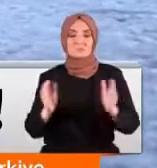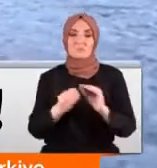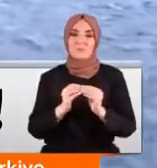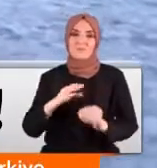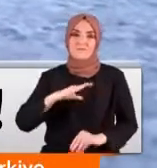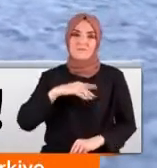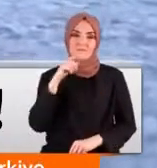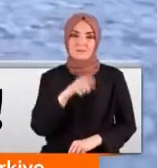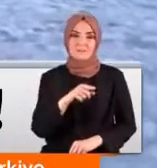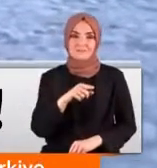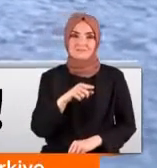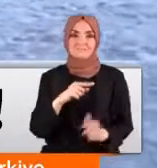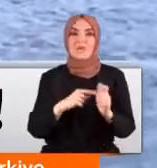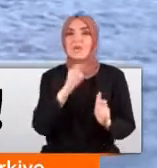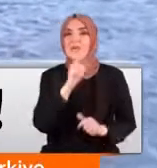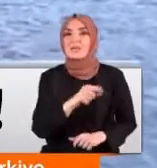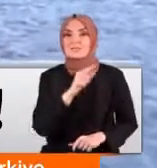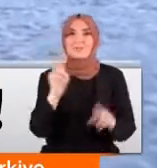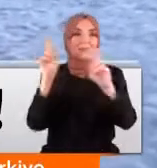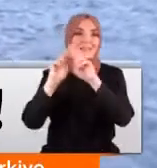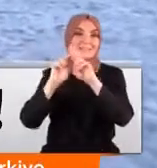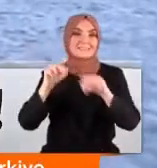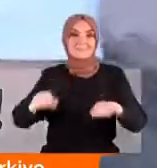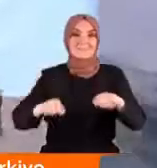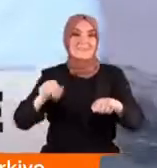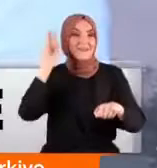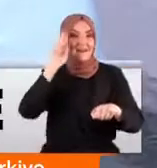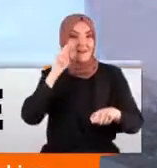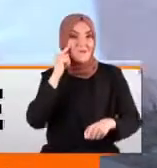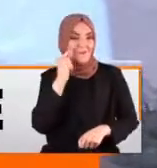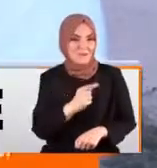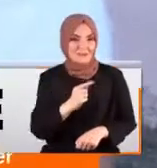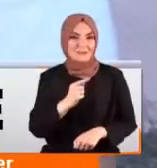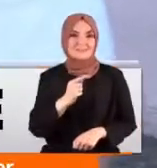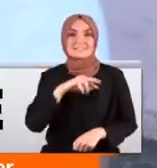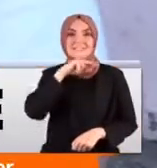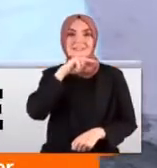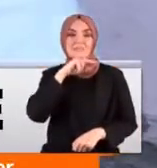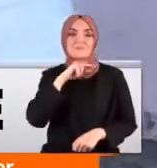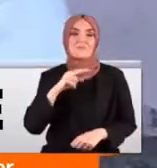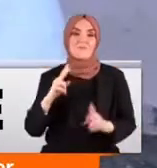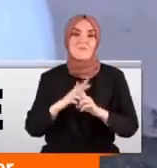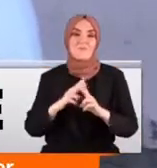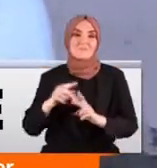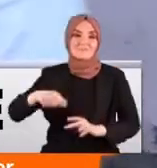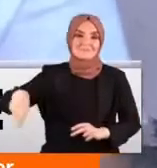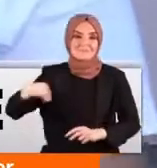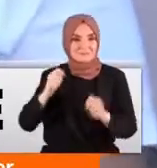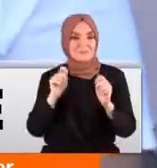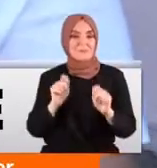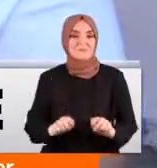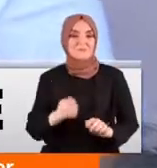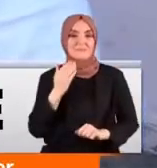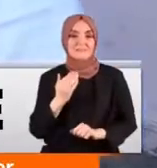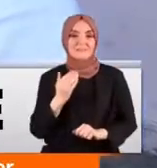Ecem'in elektrikli bisiklet hayalini İskenderun polisi gerçekleştirdi. Başta emniyet müdürümüz Sayın Nevzat Güneş'e,